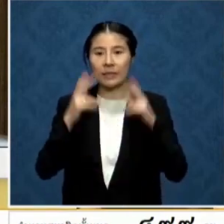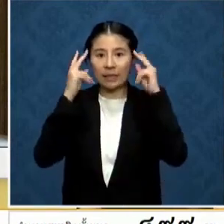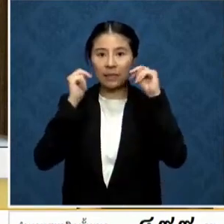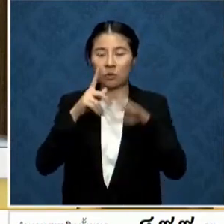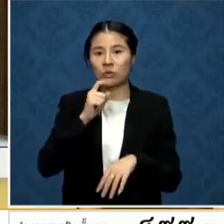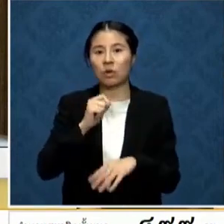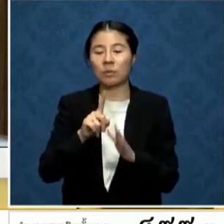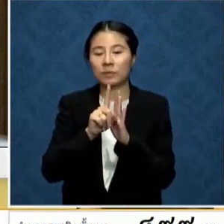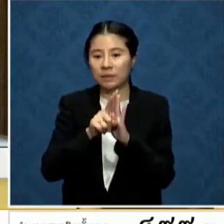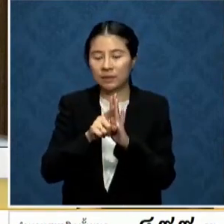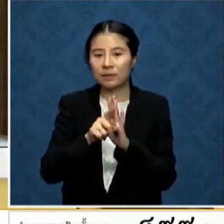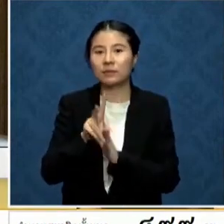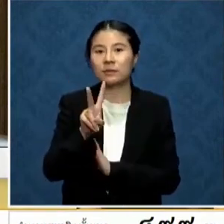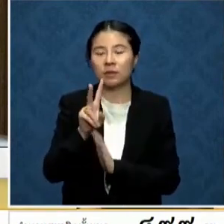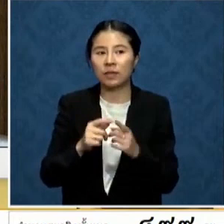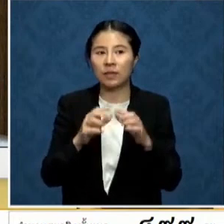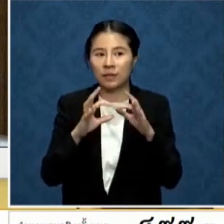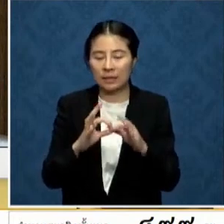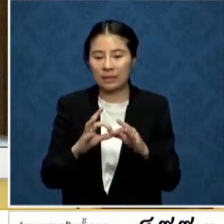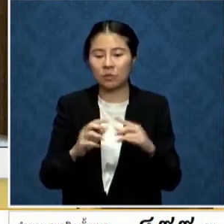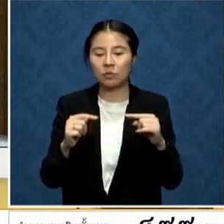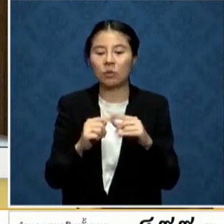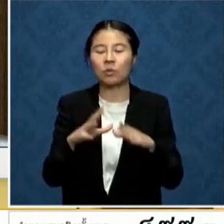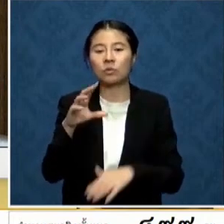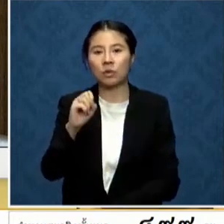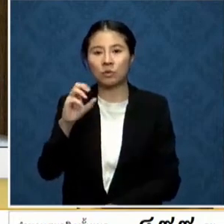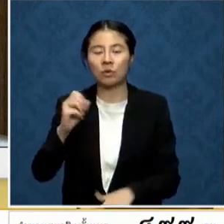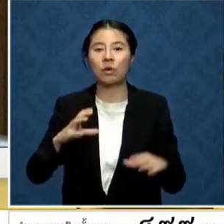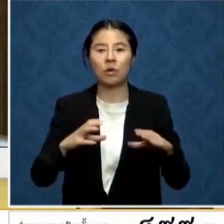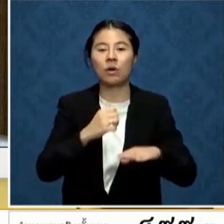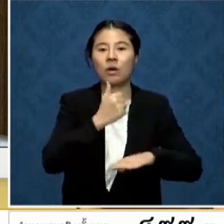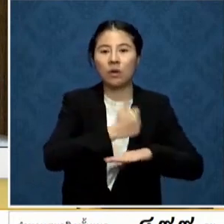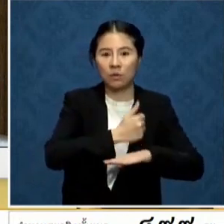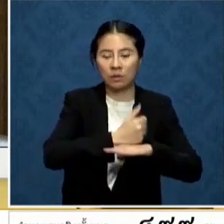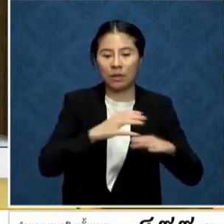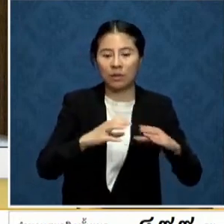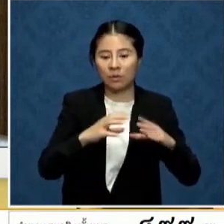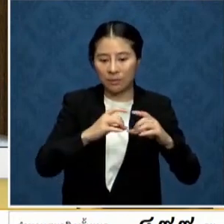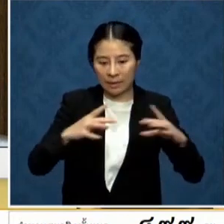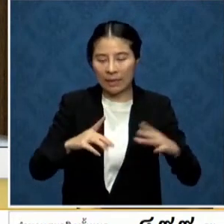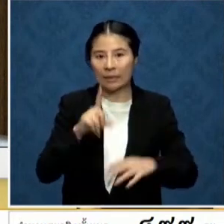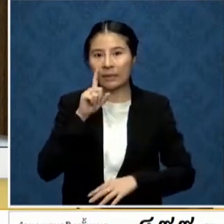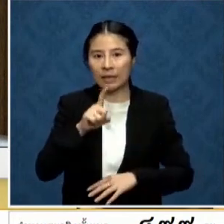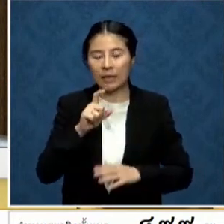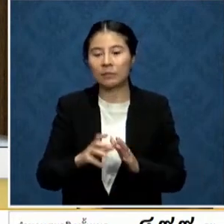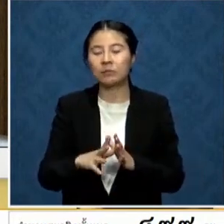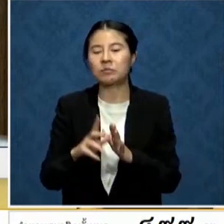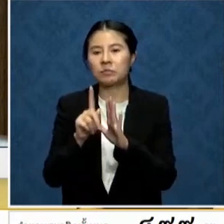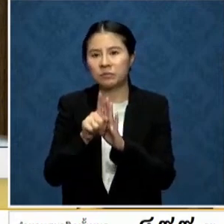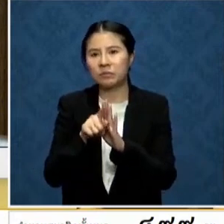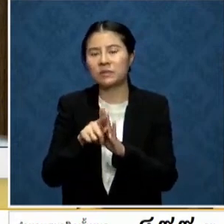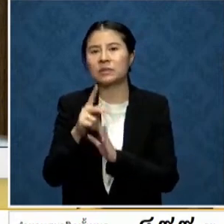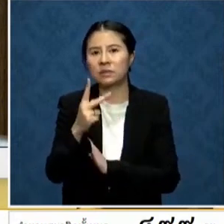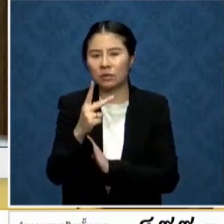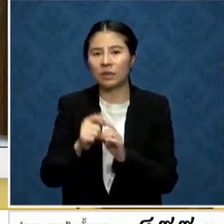นะครับแต่ผมเขียนให้ผู้ถามไม่ว่าจะเป็นสสหรือผู้นำฝ่ายค้าเนี่ยถามได้แค่คำถามไป 2นาทีเช่นกันเจตนาไม่ใช่เพื่อให้นายกนั้นมี